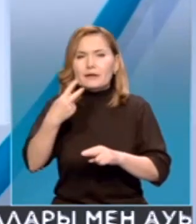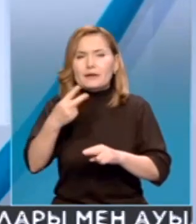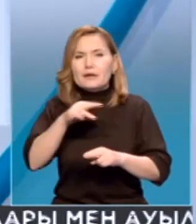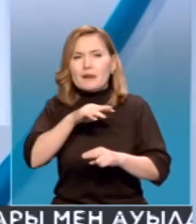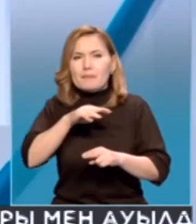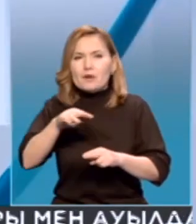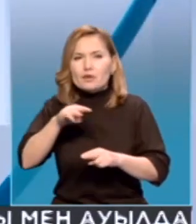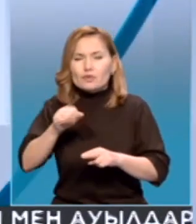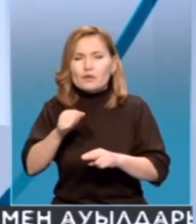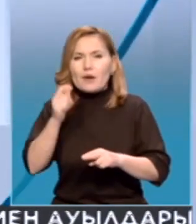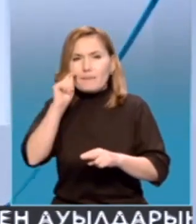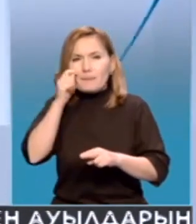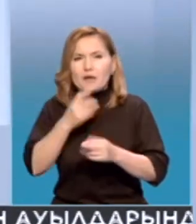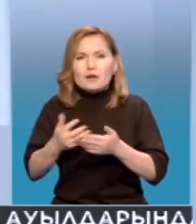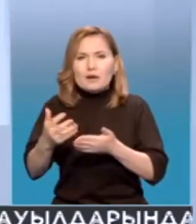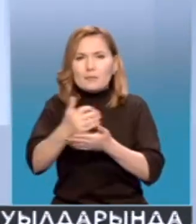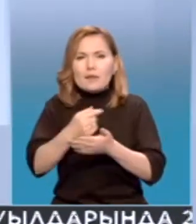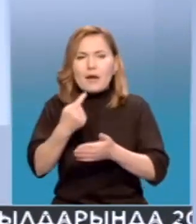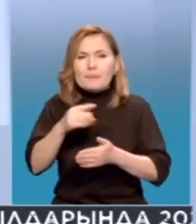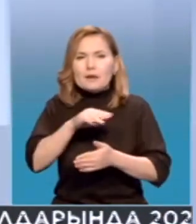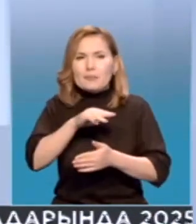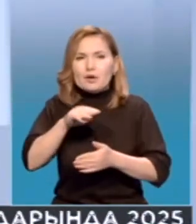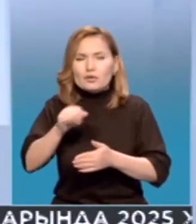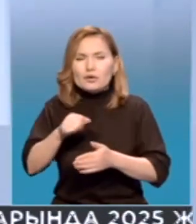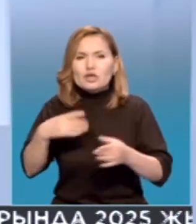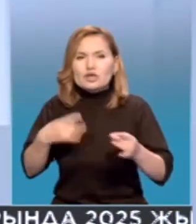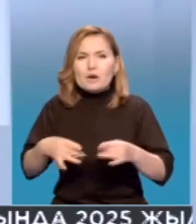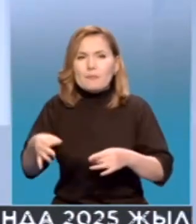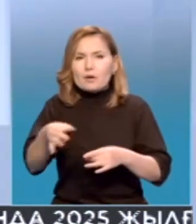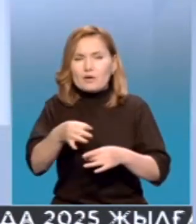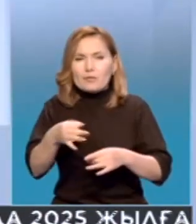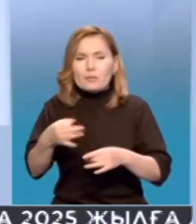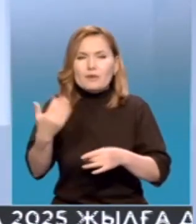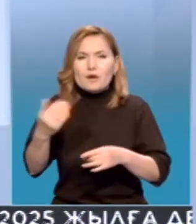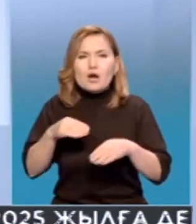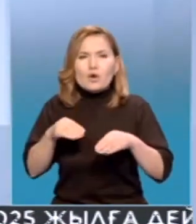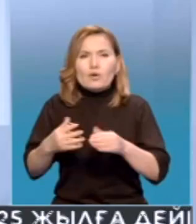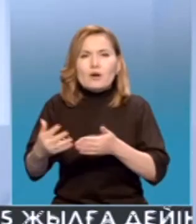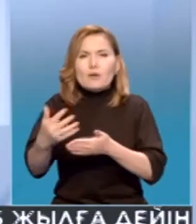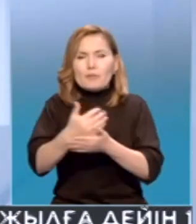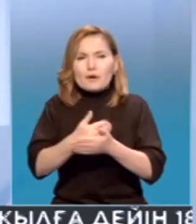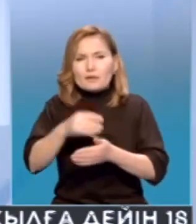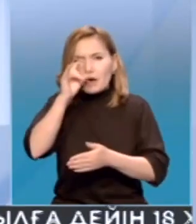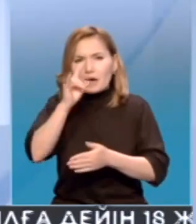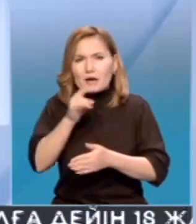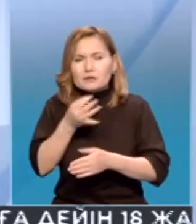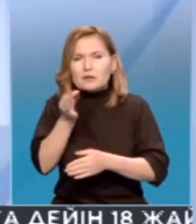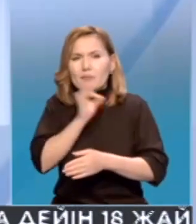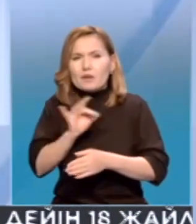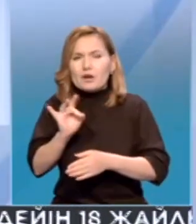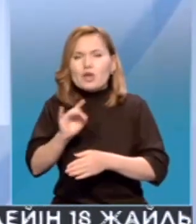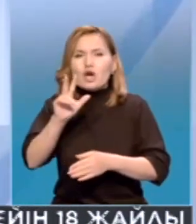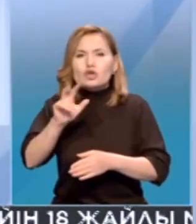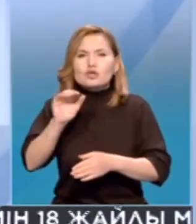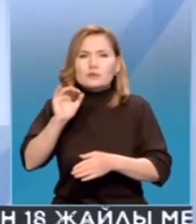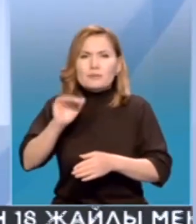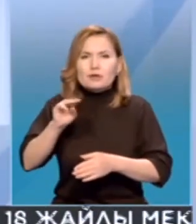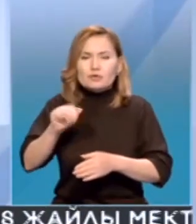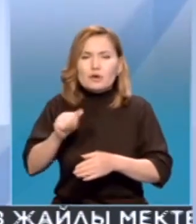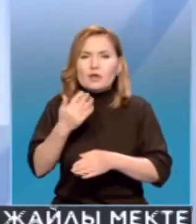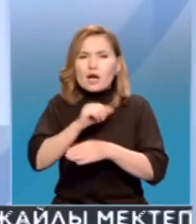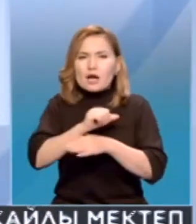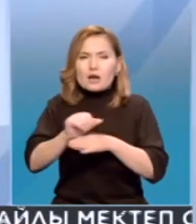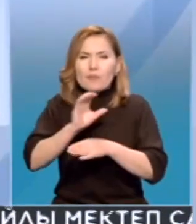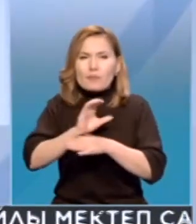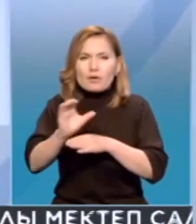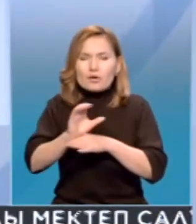тонна пияз жиналған, оның 1 миллион тоннасы Жамбыл облысында өндірілді. Елдегі тұтыну көлемі 300 мың тонна, яғни